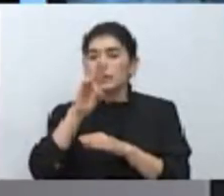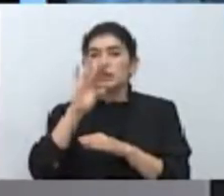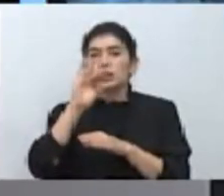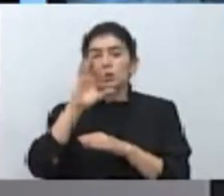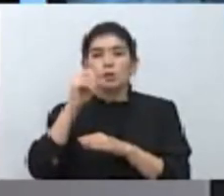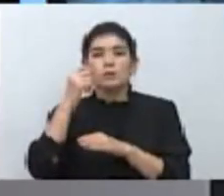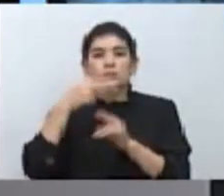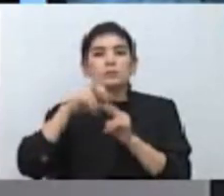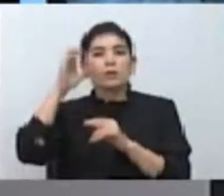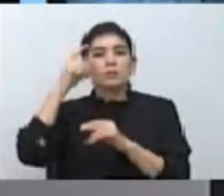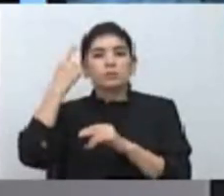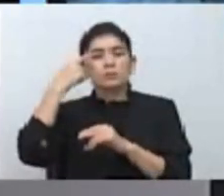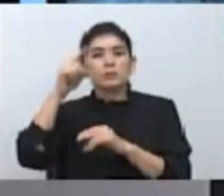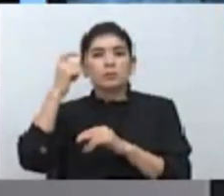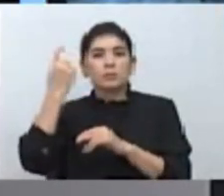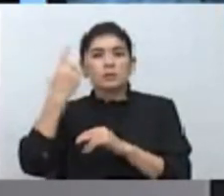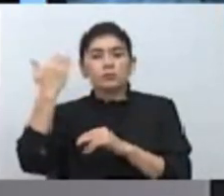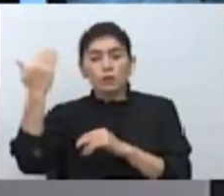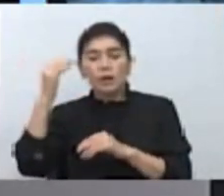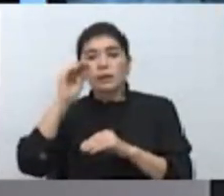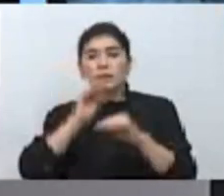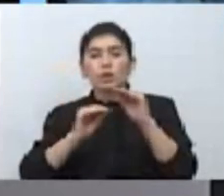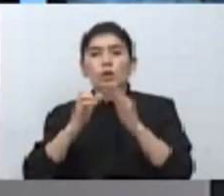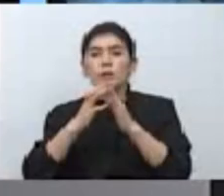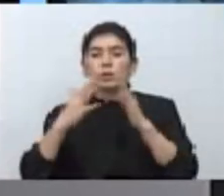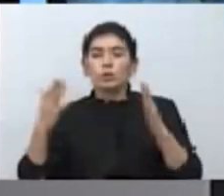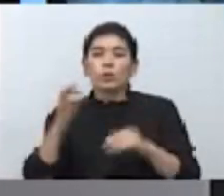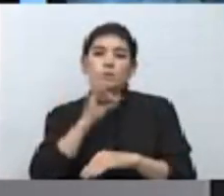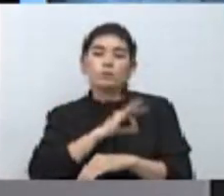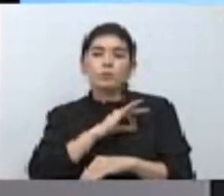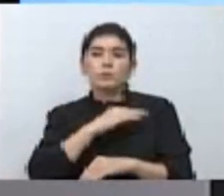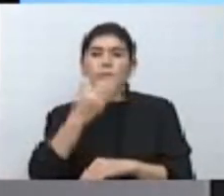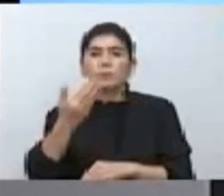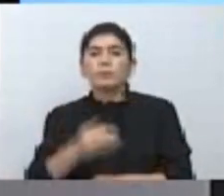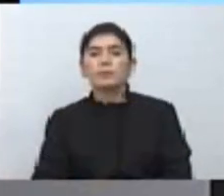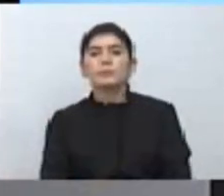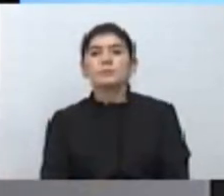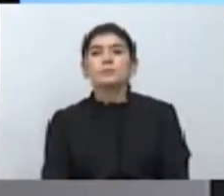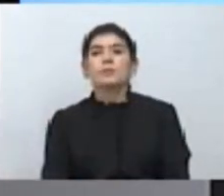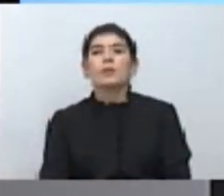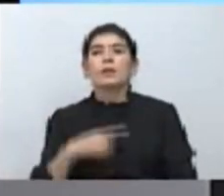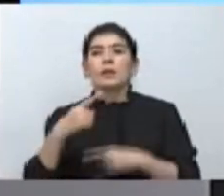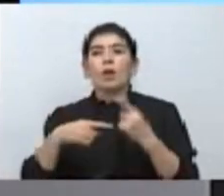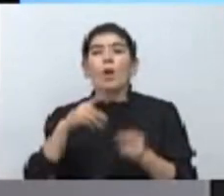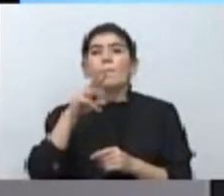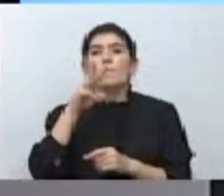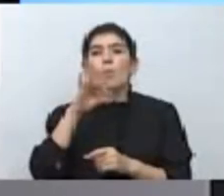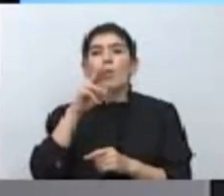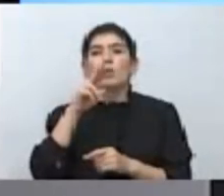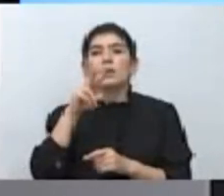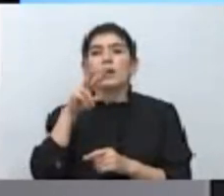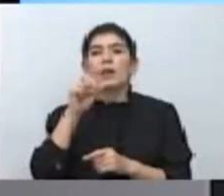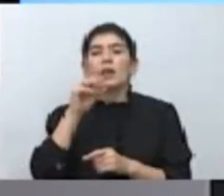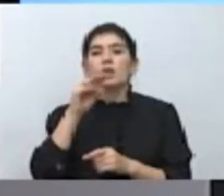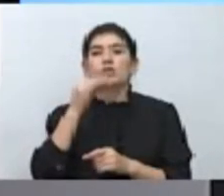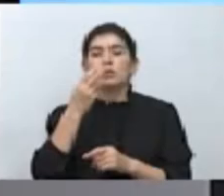bo'lib foydalangan hisoblanadi. Hozirgi kunda eng keng qo'llaniladigan usullardan biri. Keyingimiz modellashtirish usuli